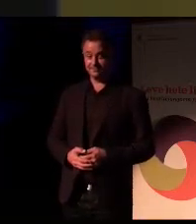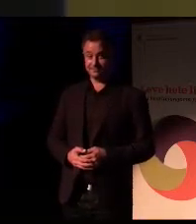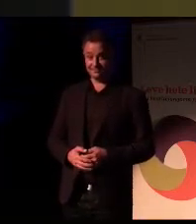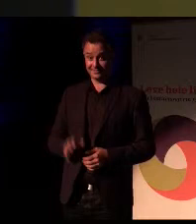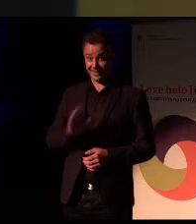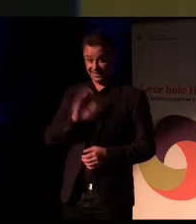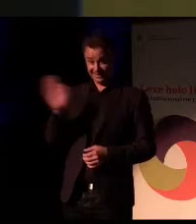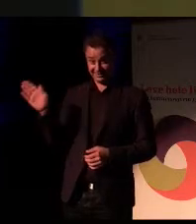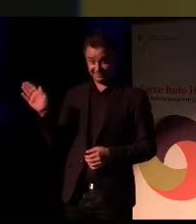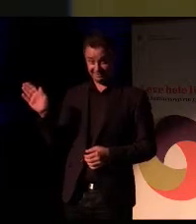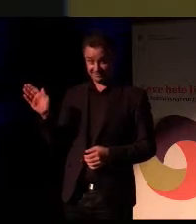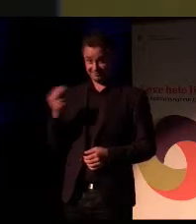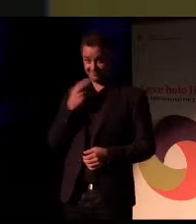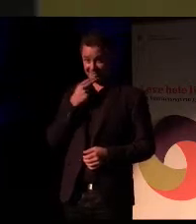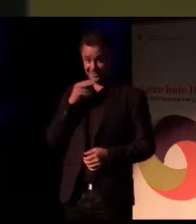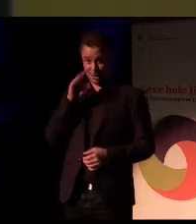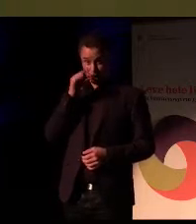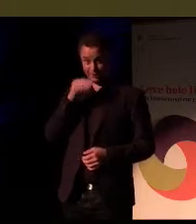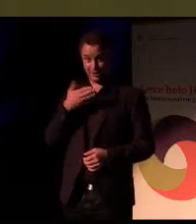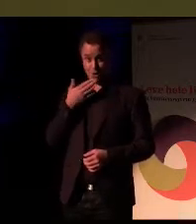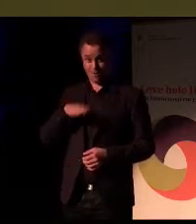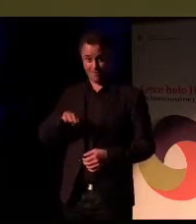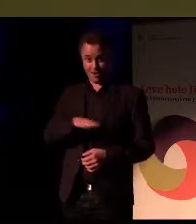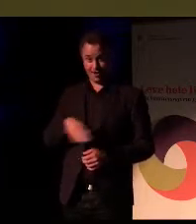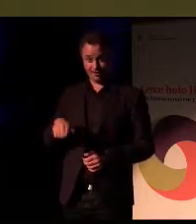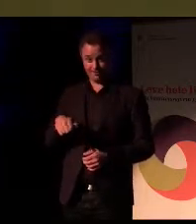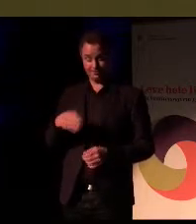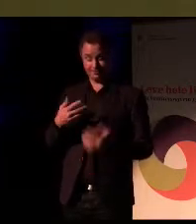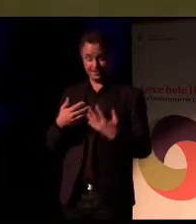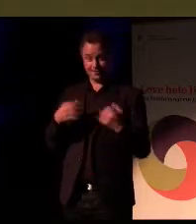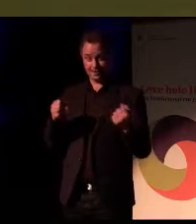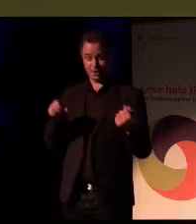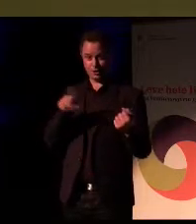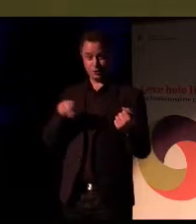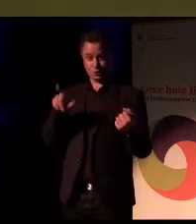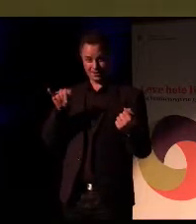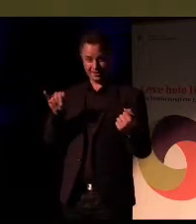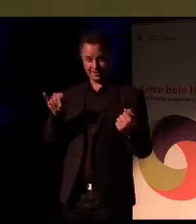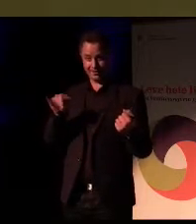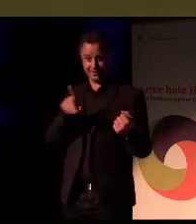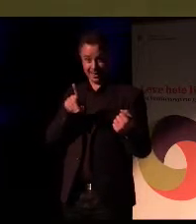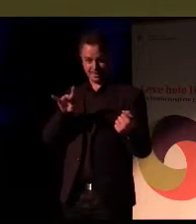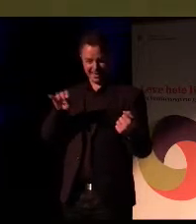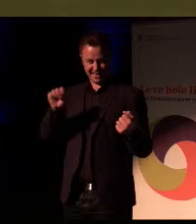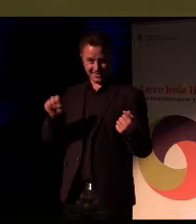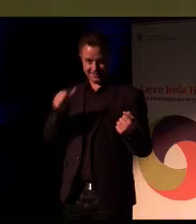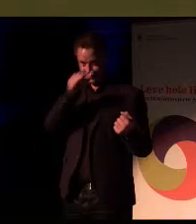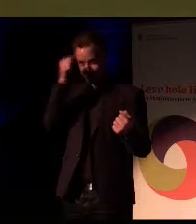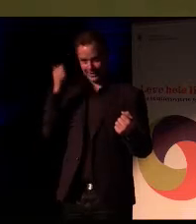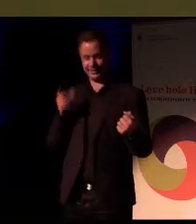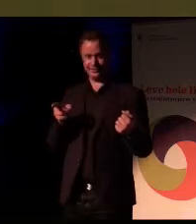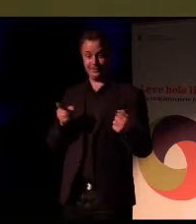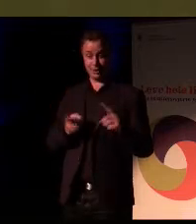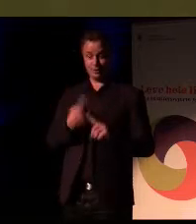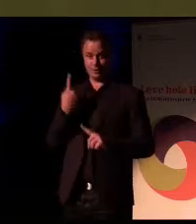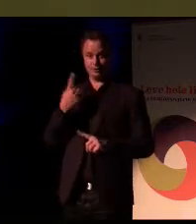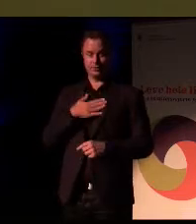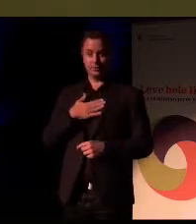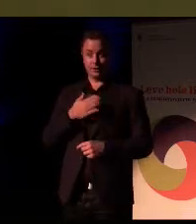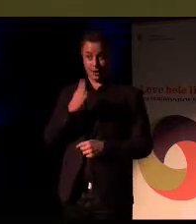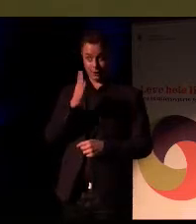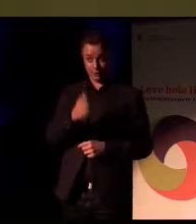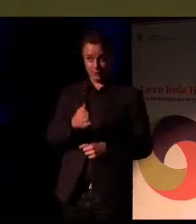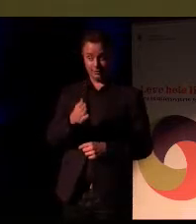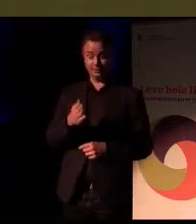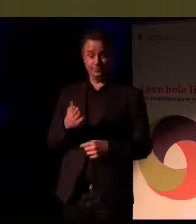Hei, mitt navn Anders Hovland. Jeg kommer fra Solid DPS, og jeg vil aller først bare takke for den